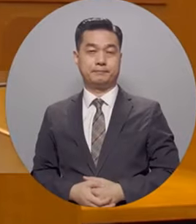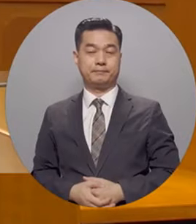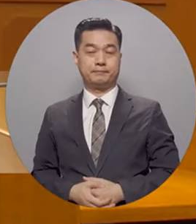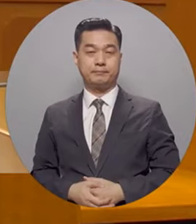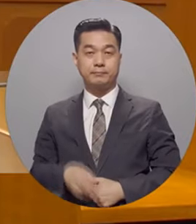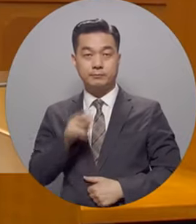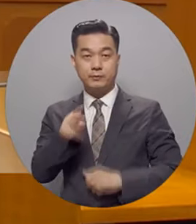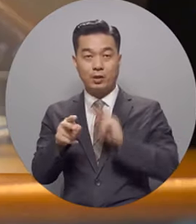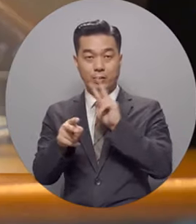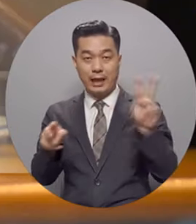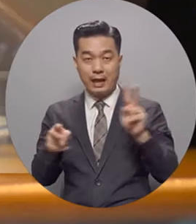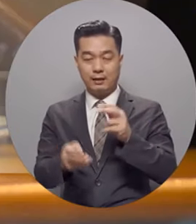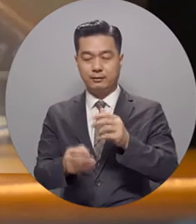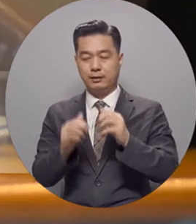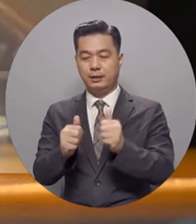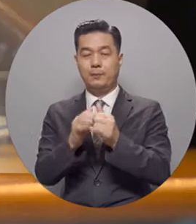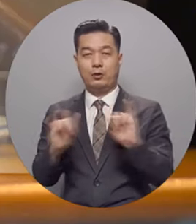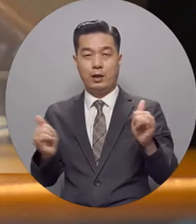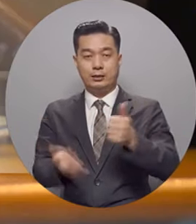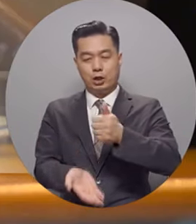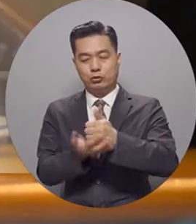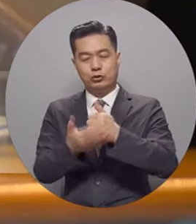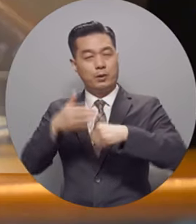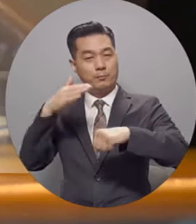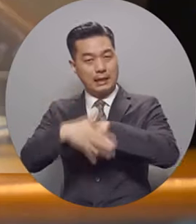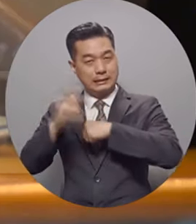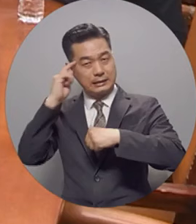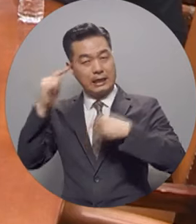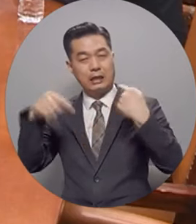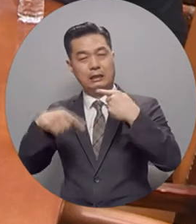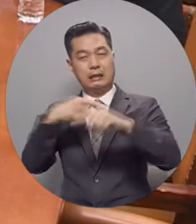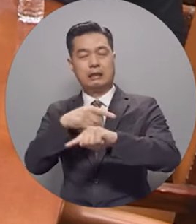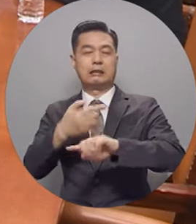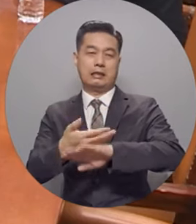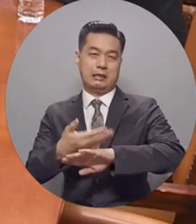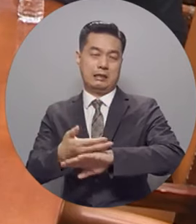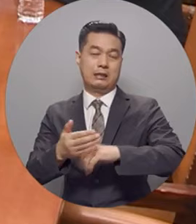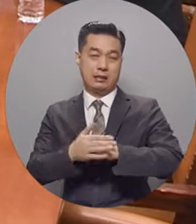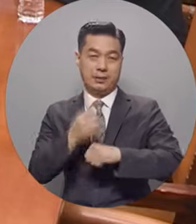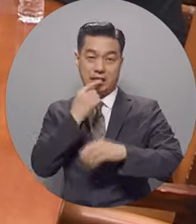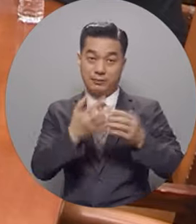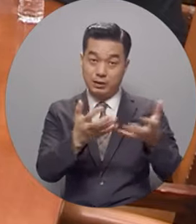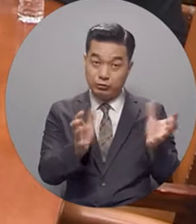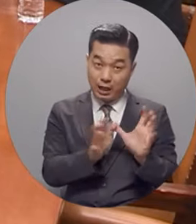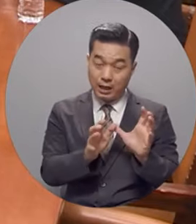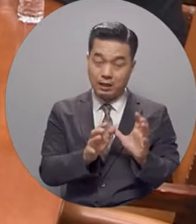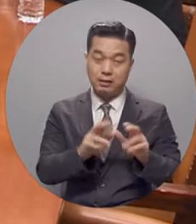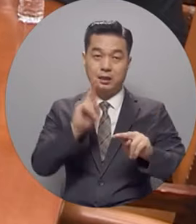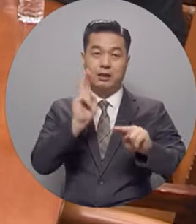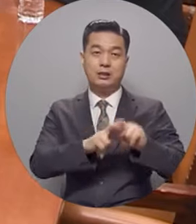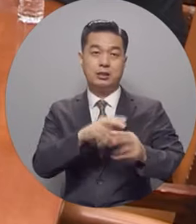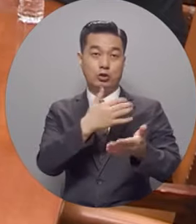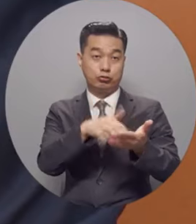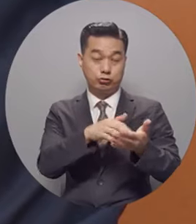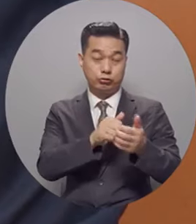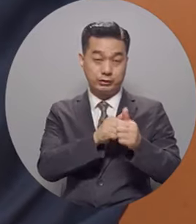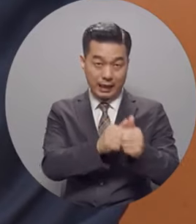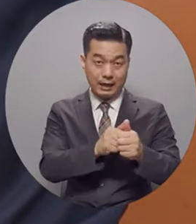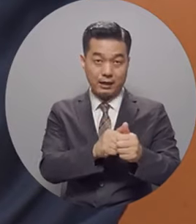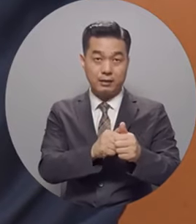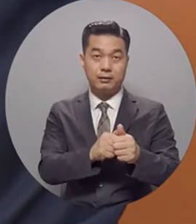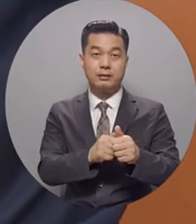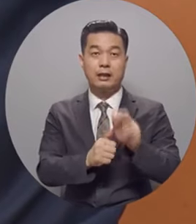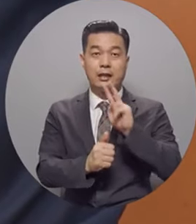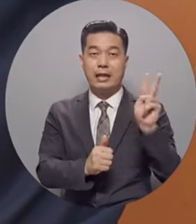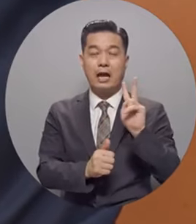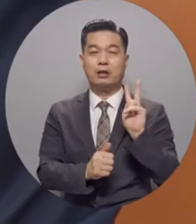재판관 추천 방식을 두고 이견을 좁히지 못하고 있습니다 더불어민주당은 의수에 비례해 야당이 명